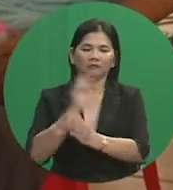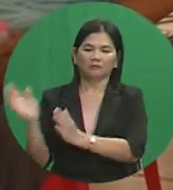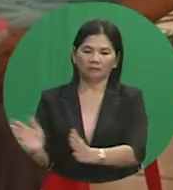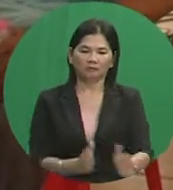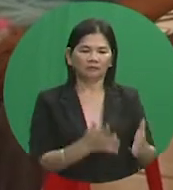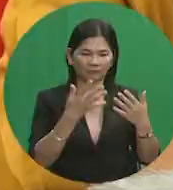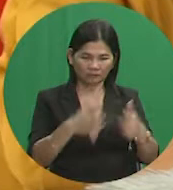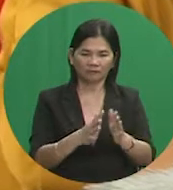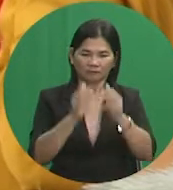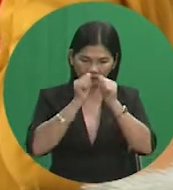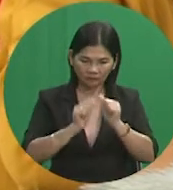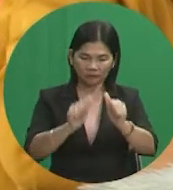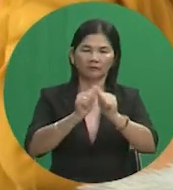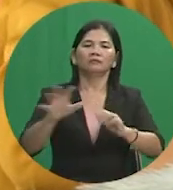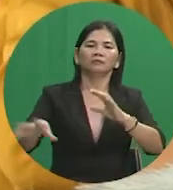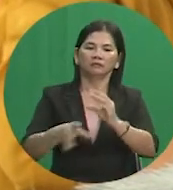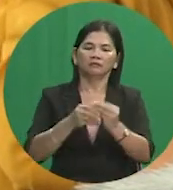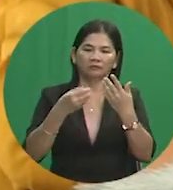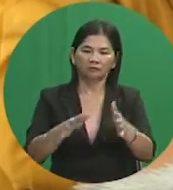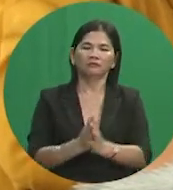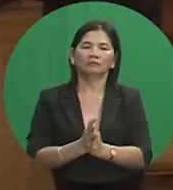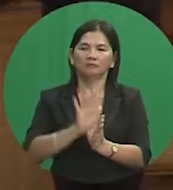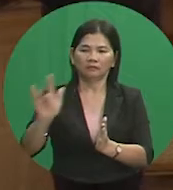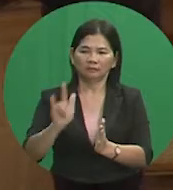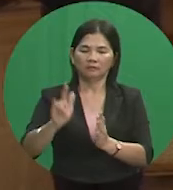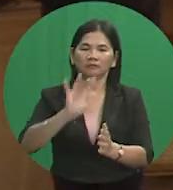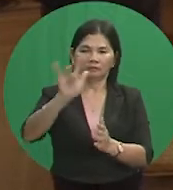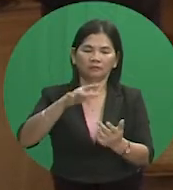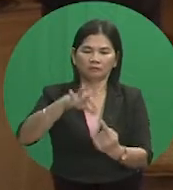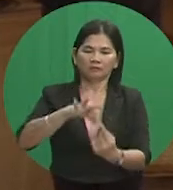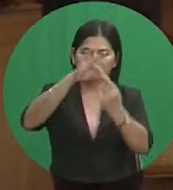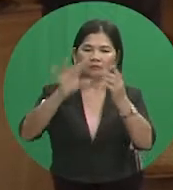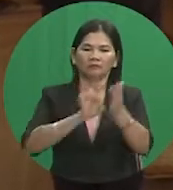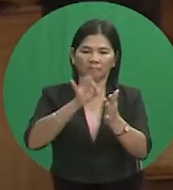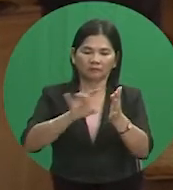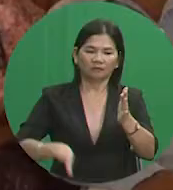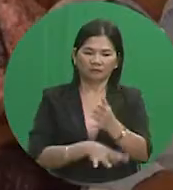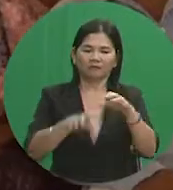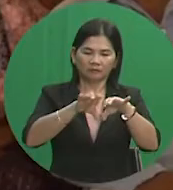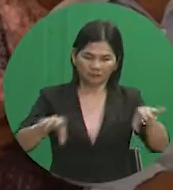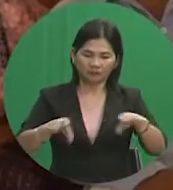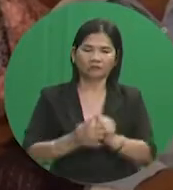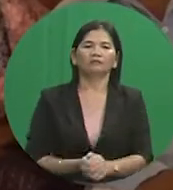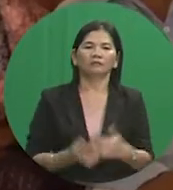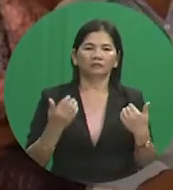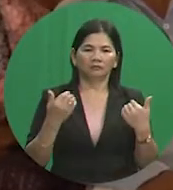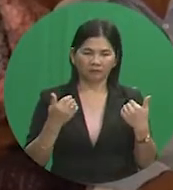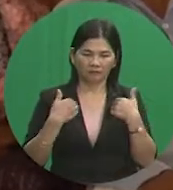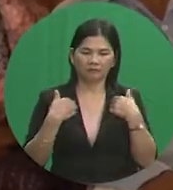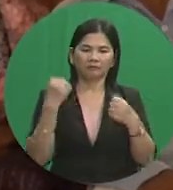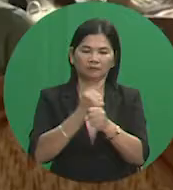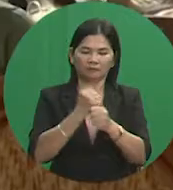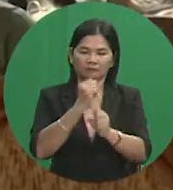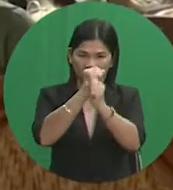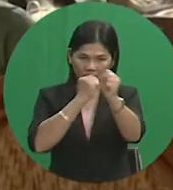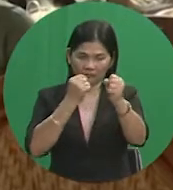อาการแต่ละประสาทแถมตีดดำใบบำราพ่อประยาวจุนประจีประวัติในมูลฐานบกหลวนหนึ่งทเวกาบสับ